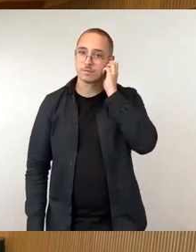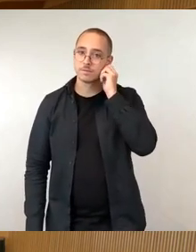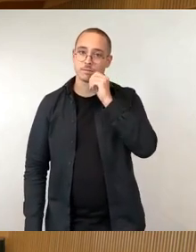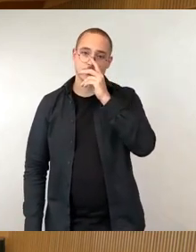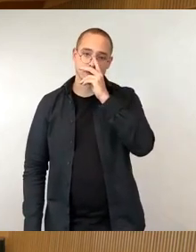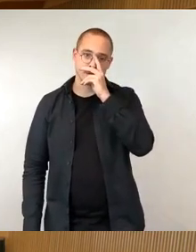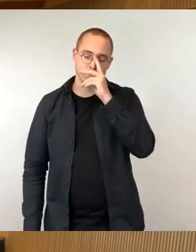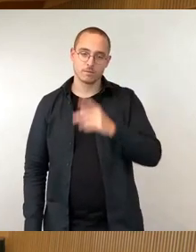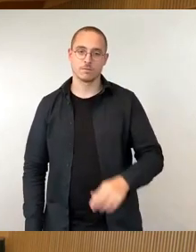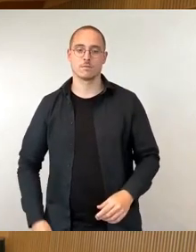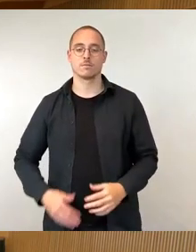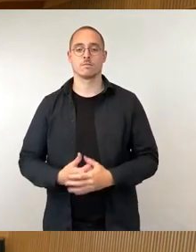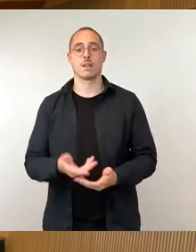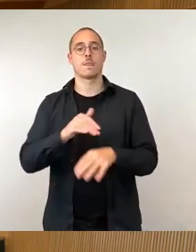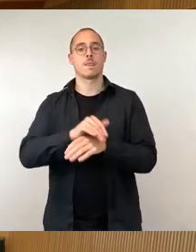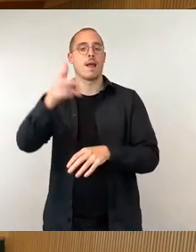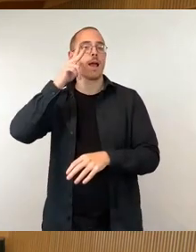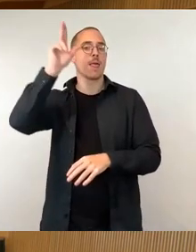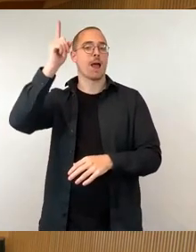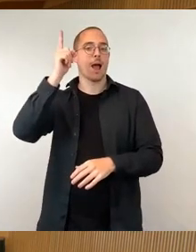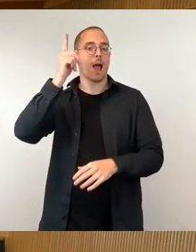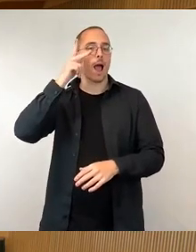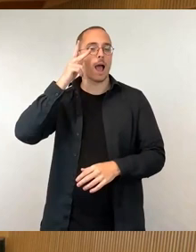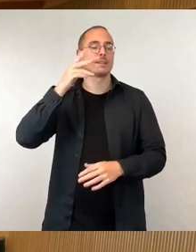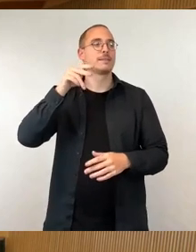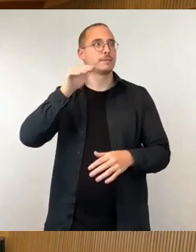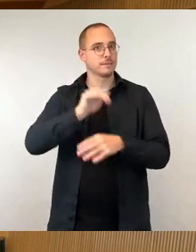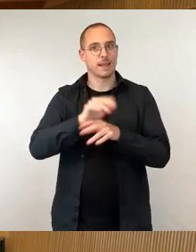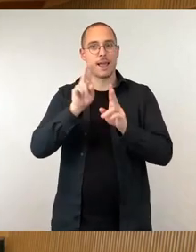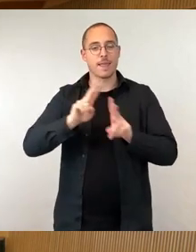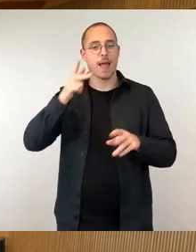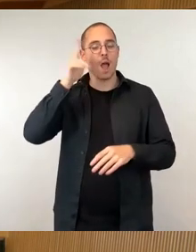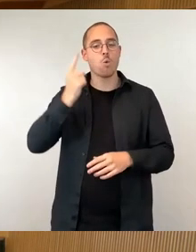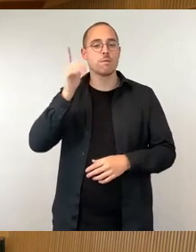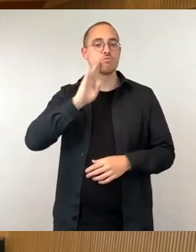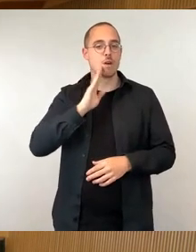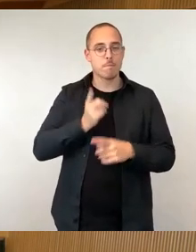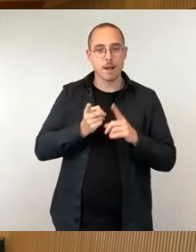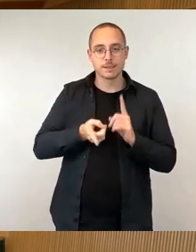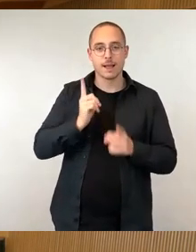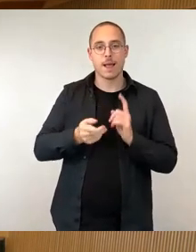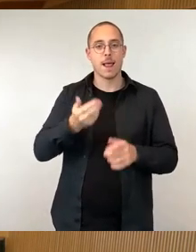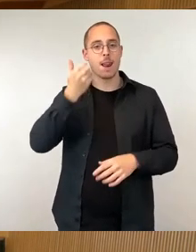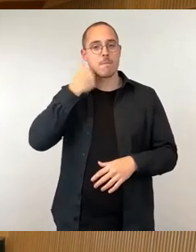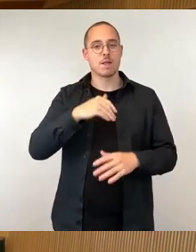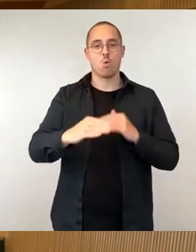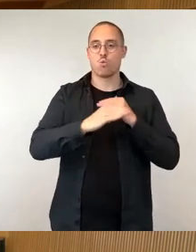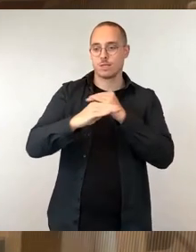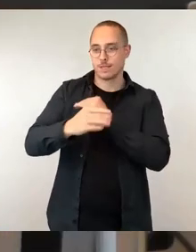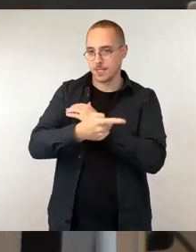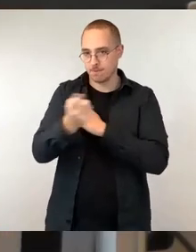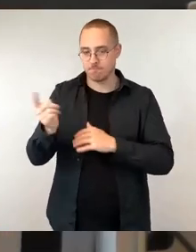Sehr geehrter Herr Oberbürgermeister, liebe Kolleginnen und Kollegen, die dessen Dissidentenfraktion